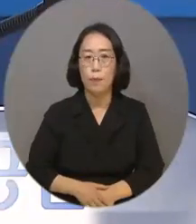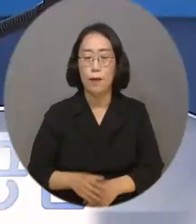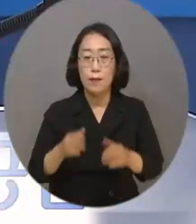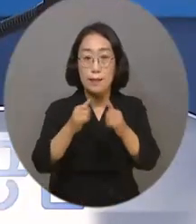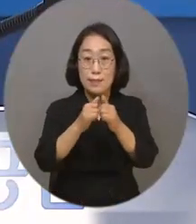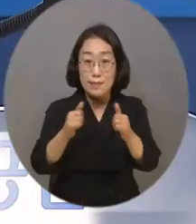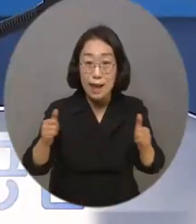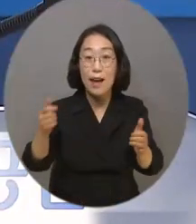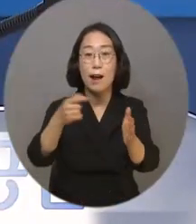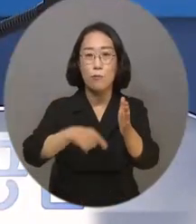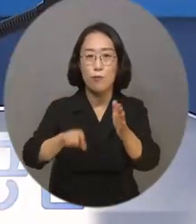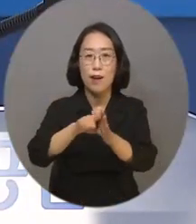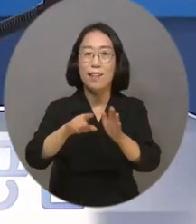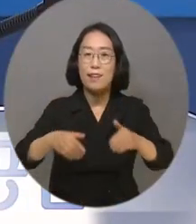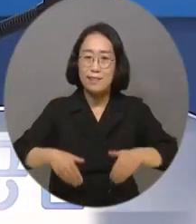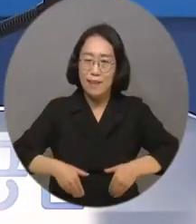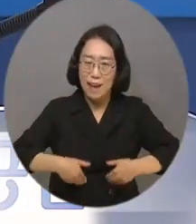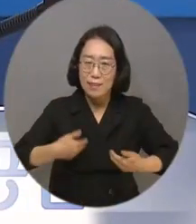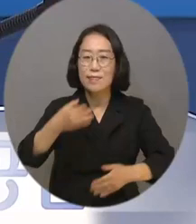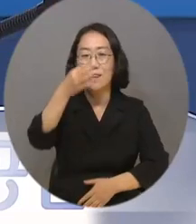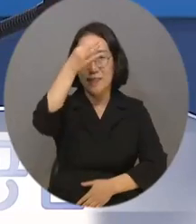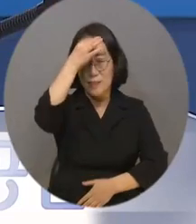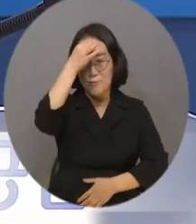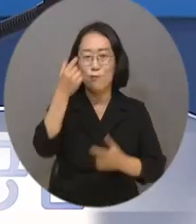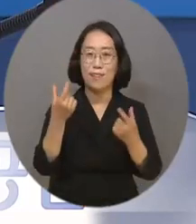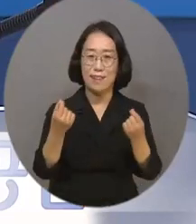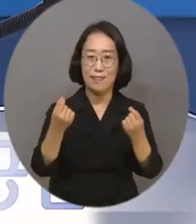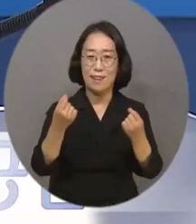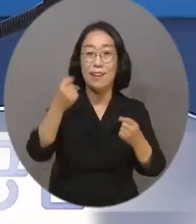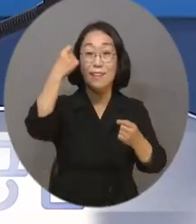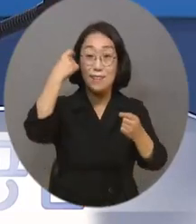위한 따뜻한 기술이라고 부릅니다.